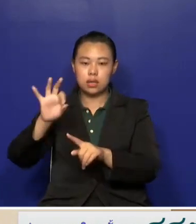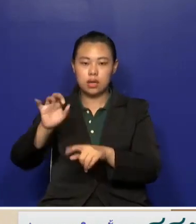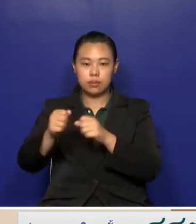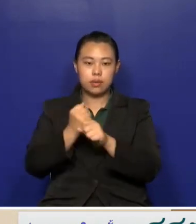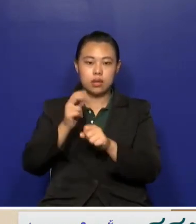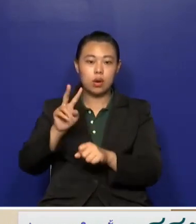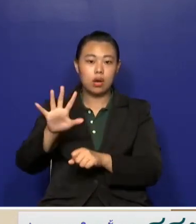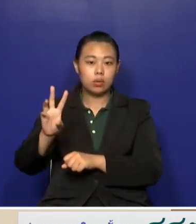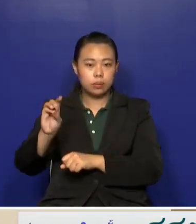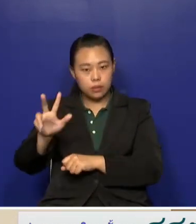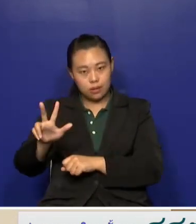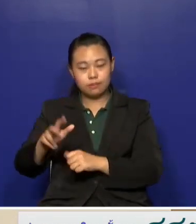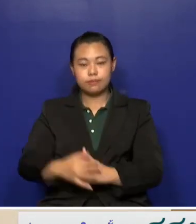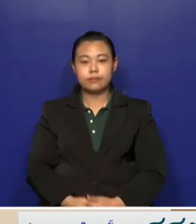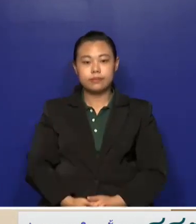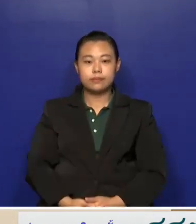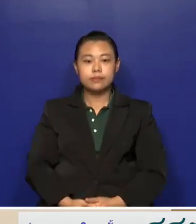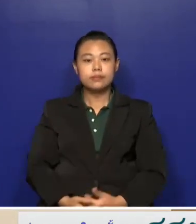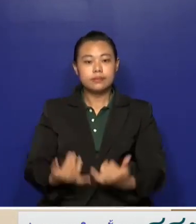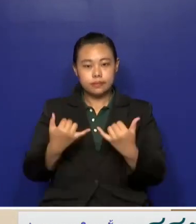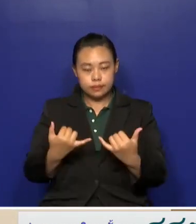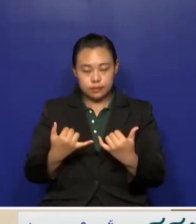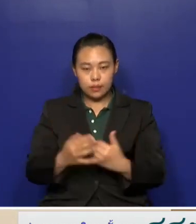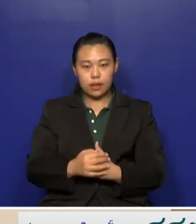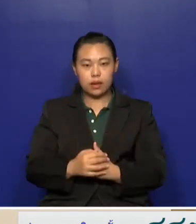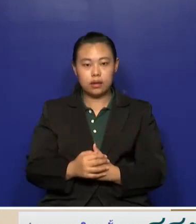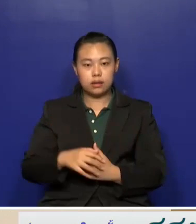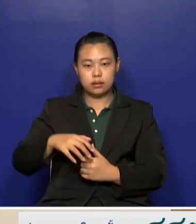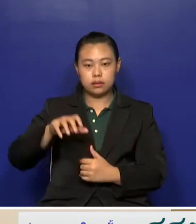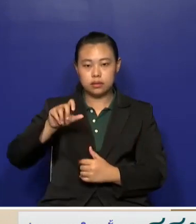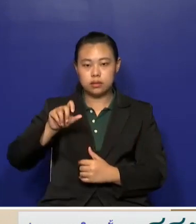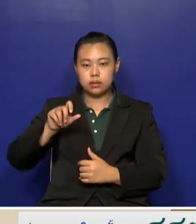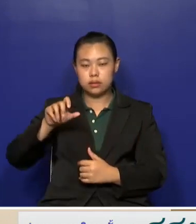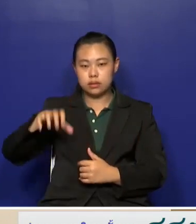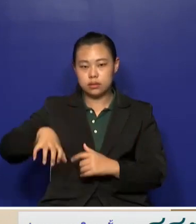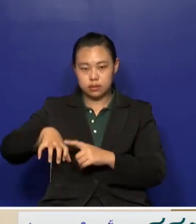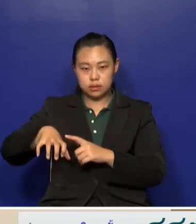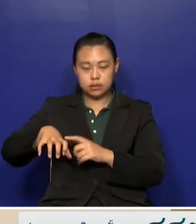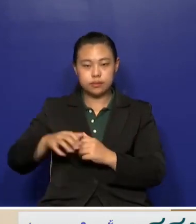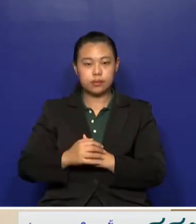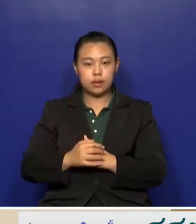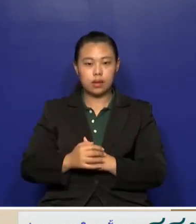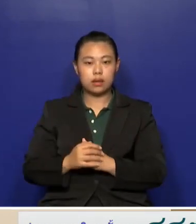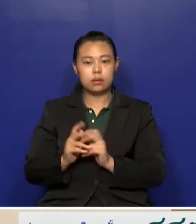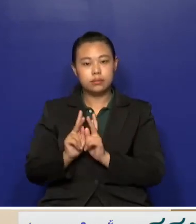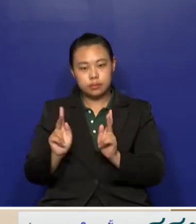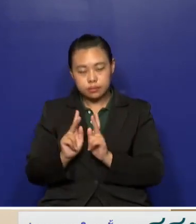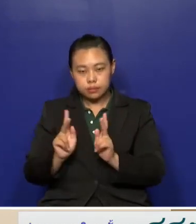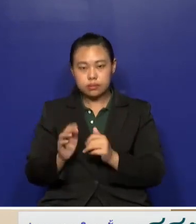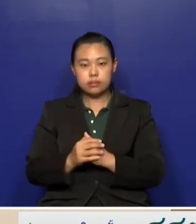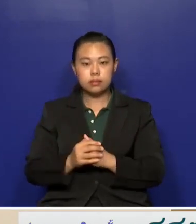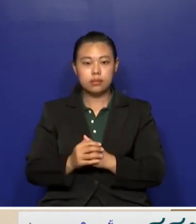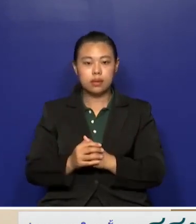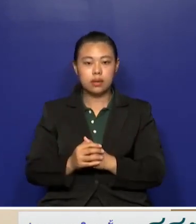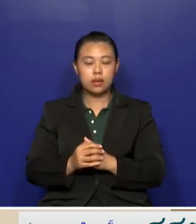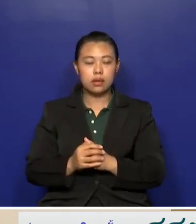ซึ่งในเรื่องนี้นะครับก็สำนักงานจะได้ประสานกับทางคณะกรรมการปฏิรูปประเทศแล้วก็ดำเนินการตามข้อเสนอแนะและความเห็นทั้งสมาชิ